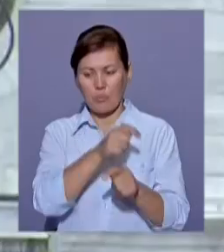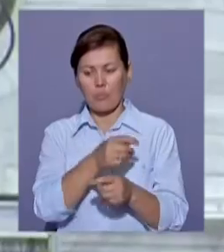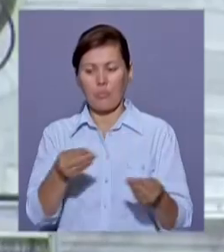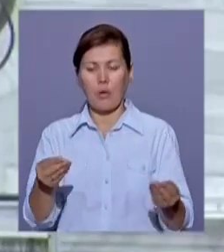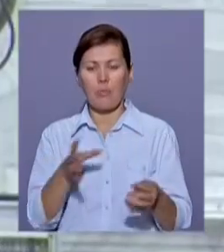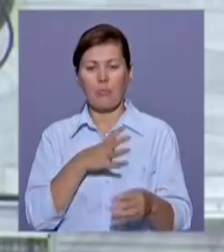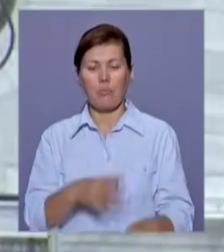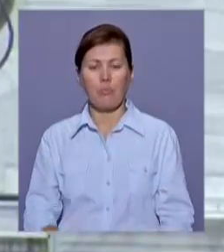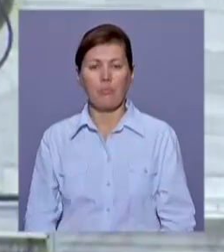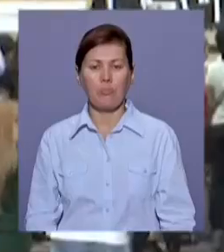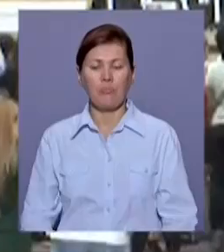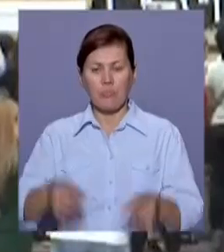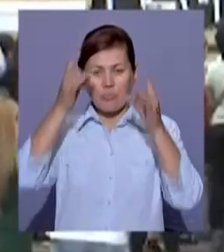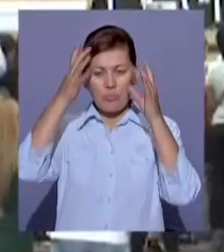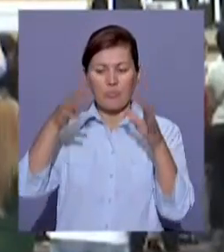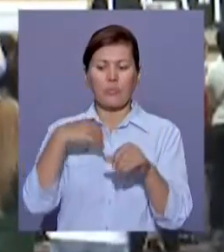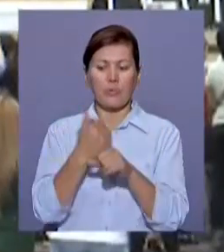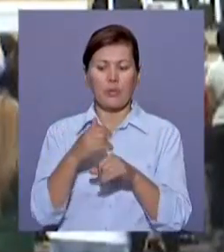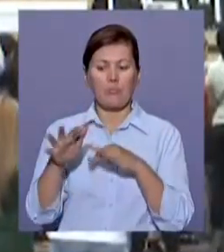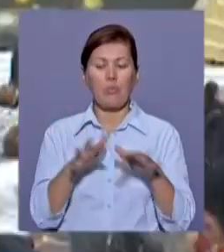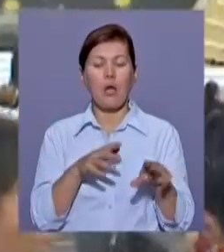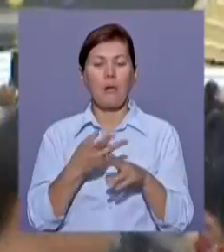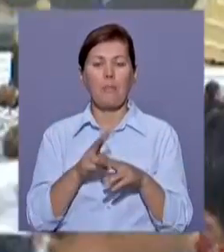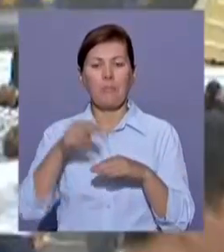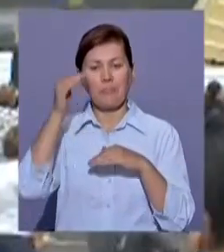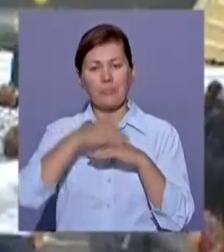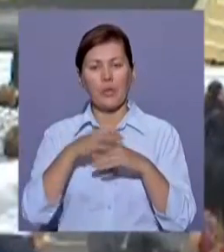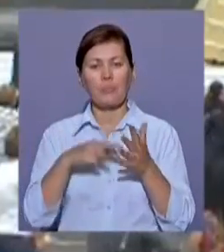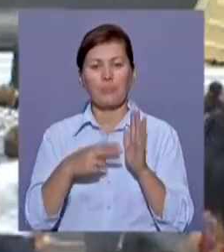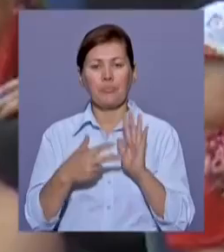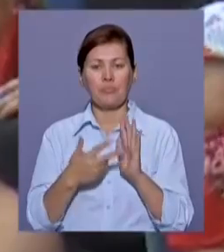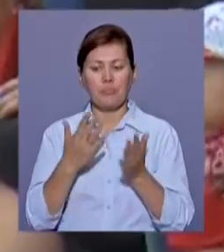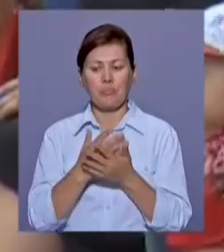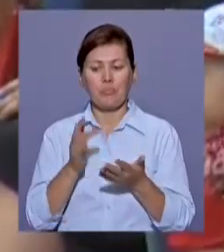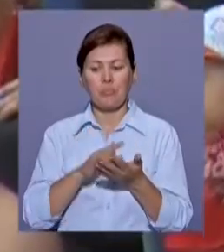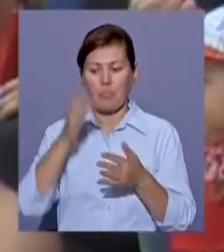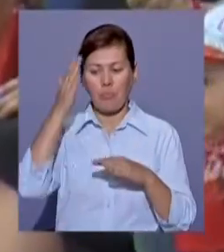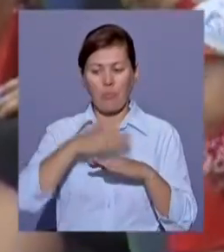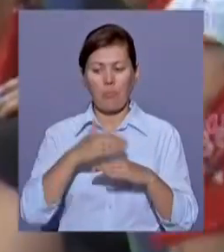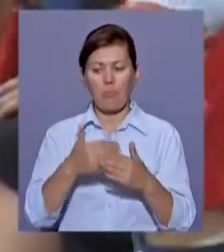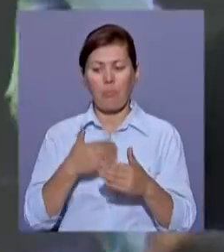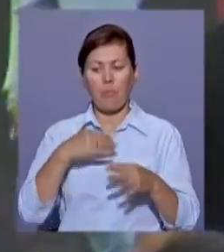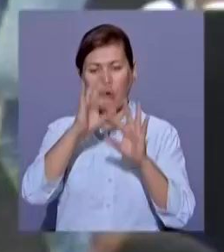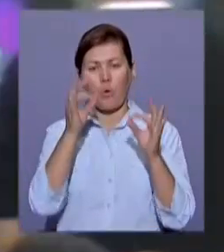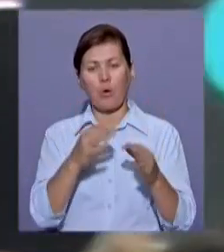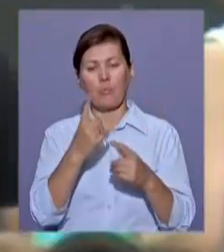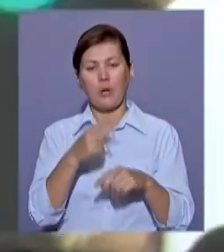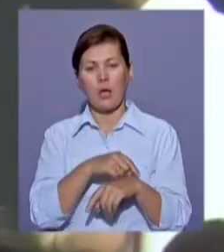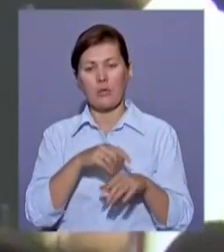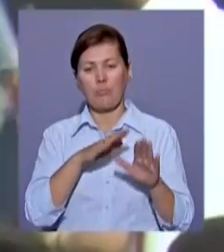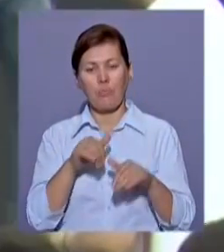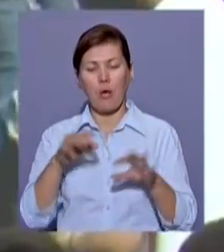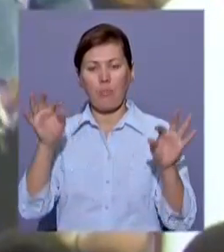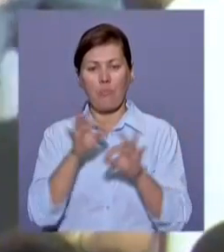табыстадық. Мерейтойға қатысты негізгі шаралар кешке жоспарланған. Қалалық әкімдік алдында өнерпаздар бір сағаттан кейін